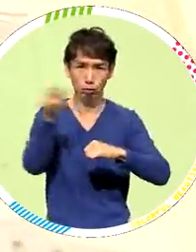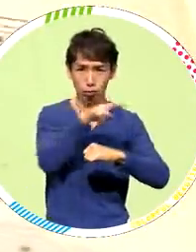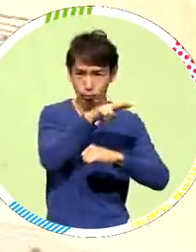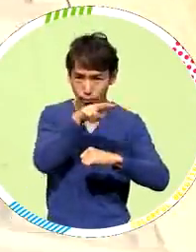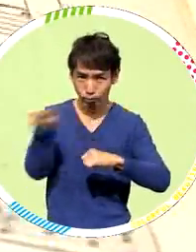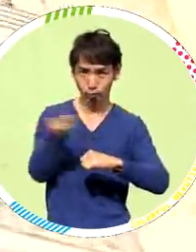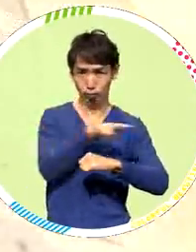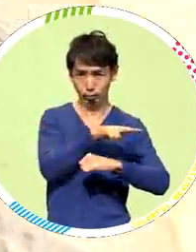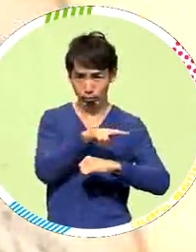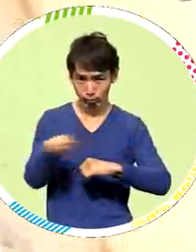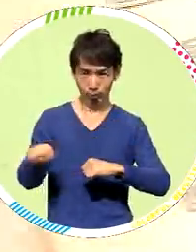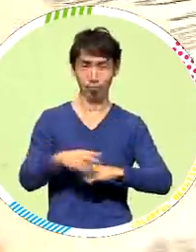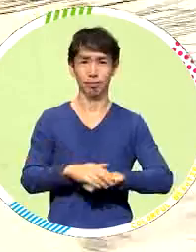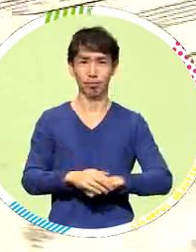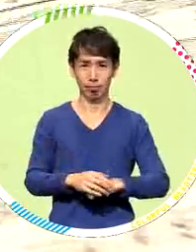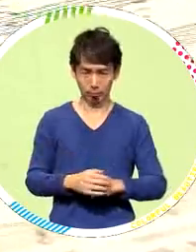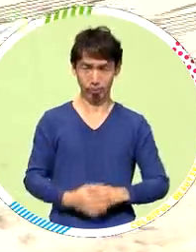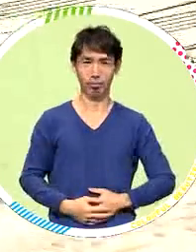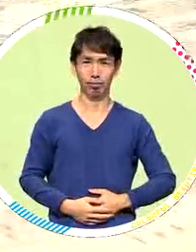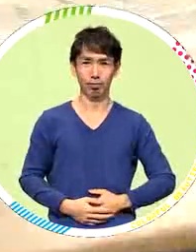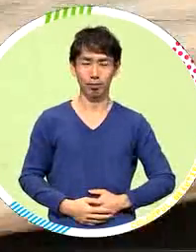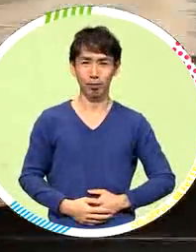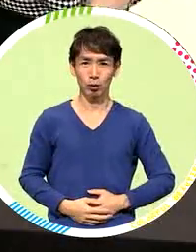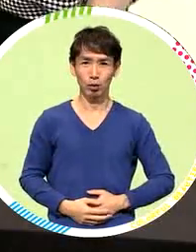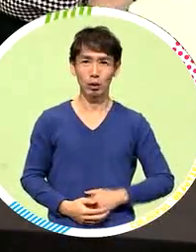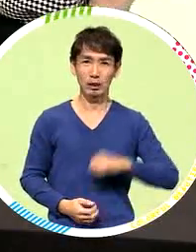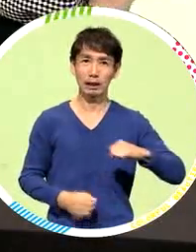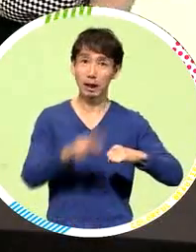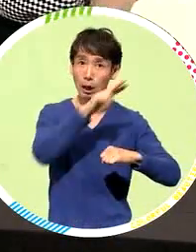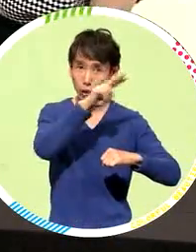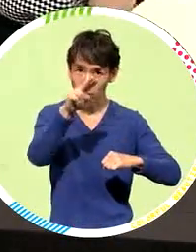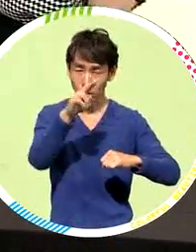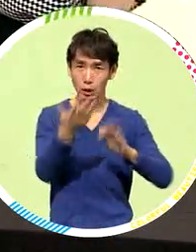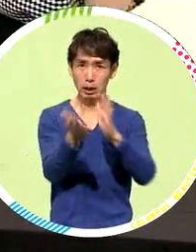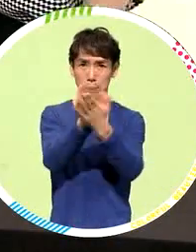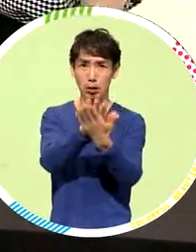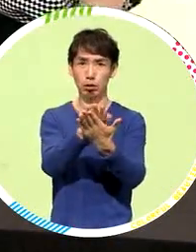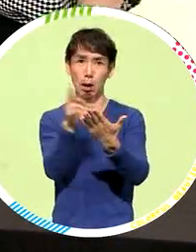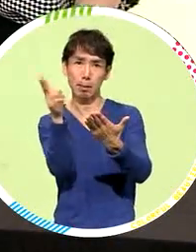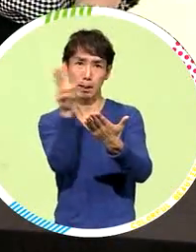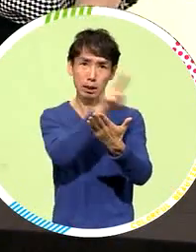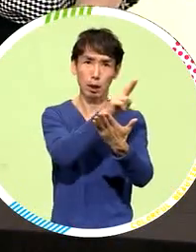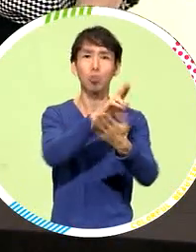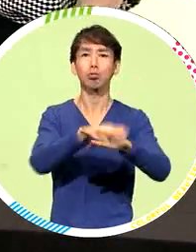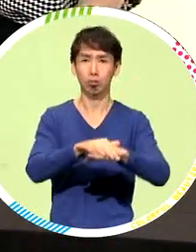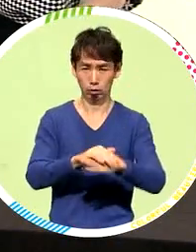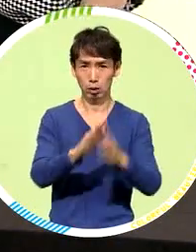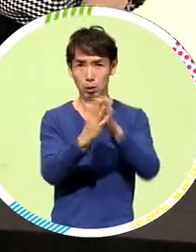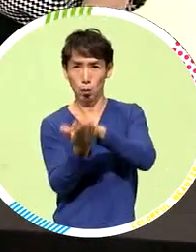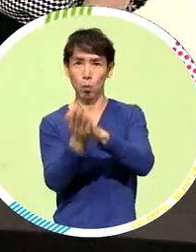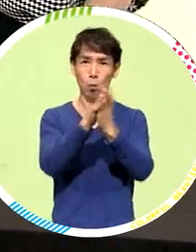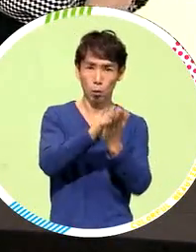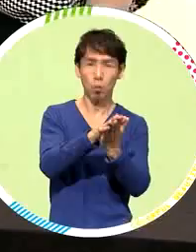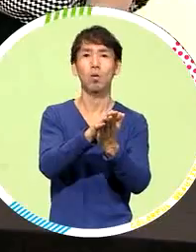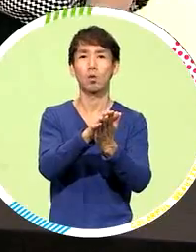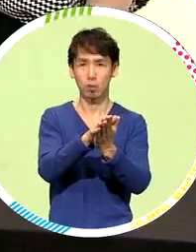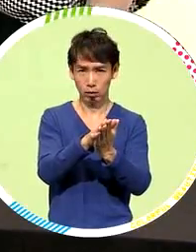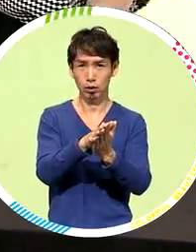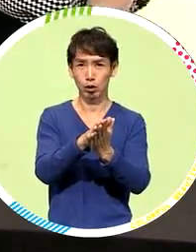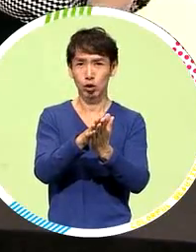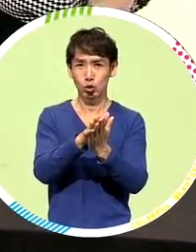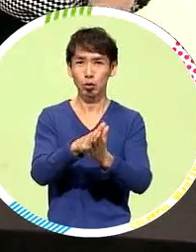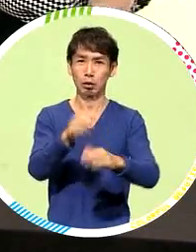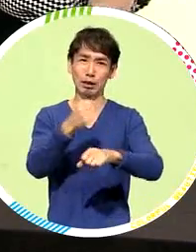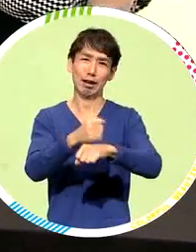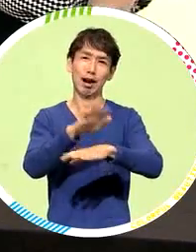そういうふうに書くこともあったしんですけど裏表でねえ左右両方のある緊張